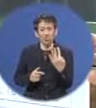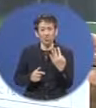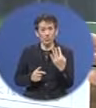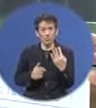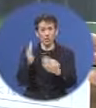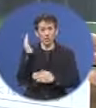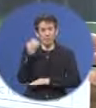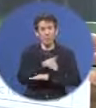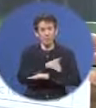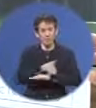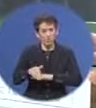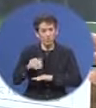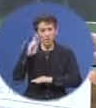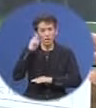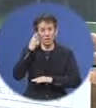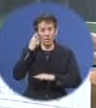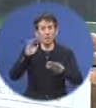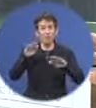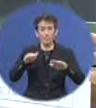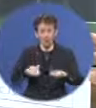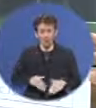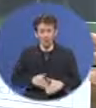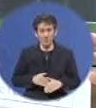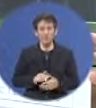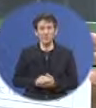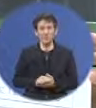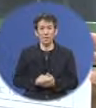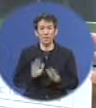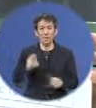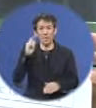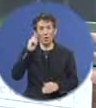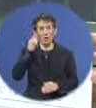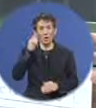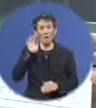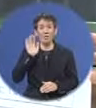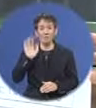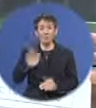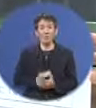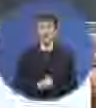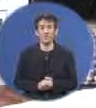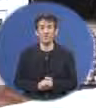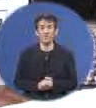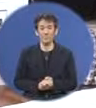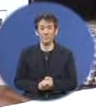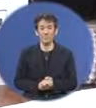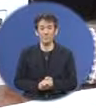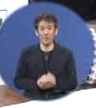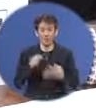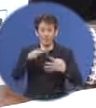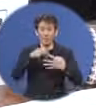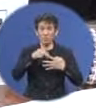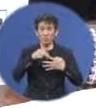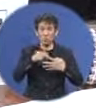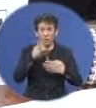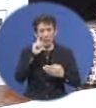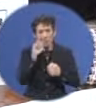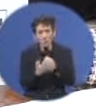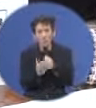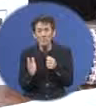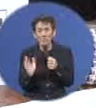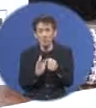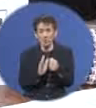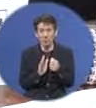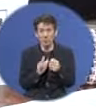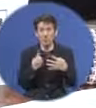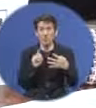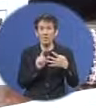策を立てていったらいいだろうというふうに我々は今思っています。 はい、 それでこれは第一の柱は見守りですね。 は